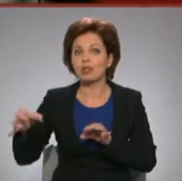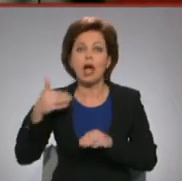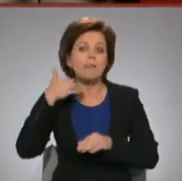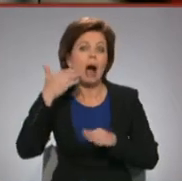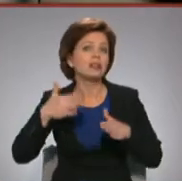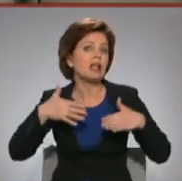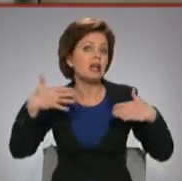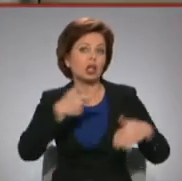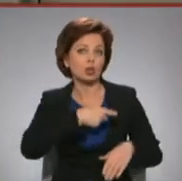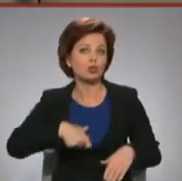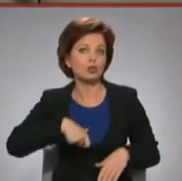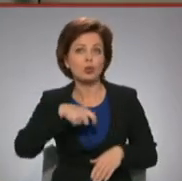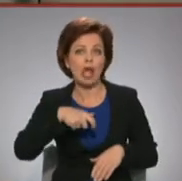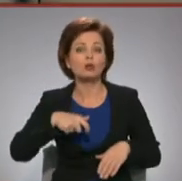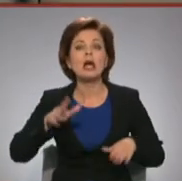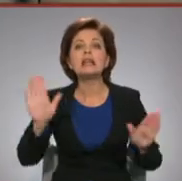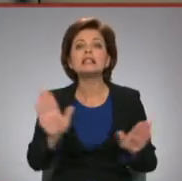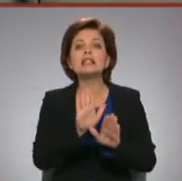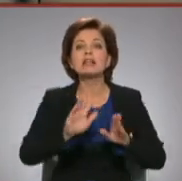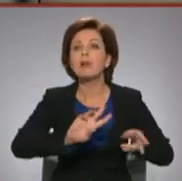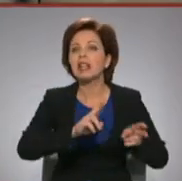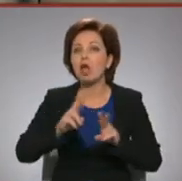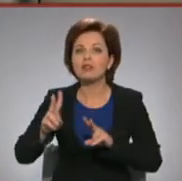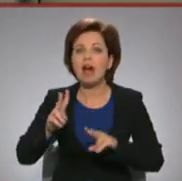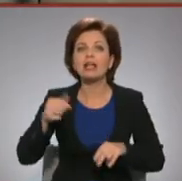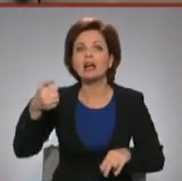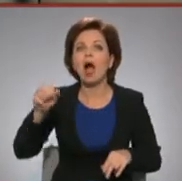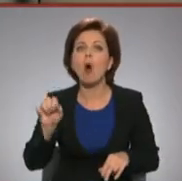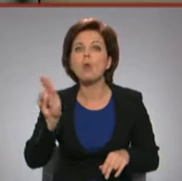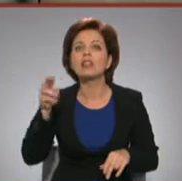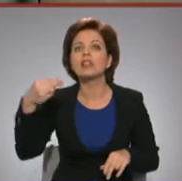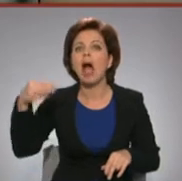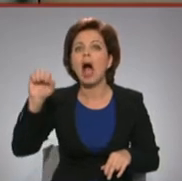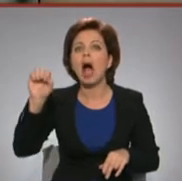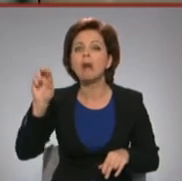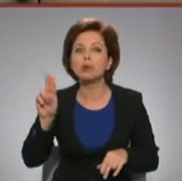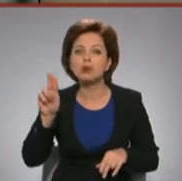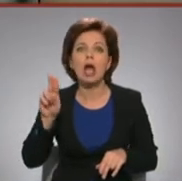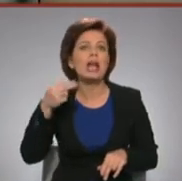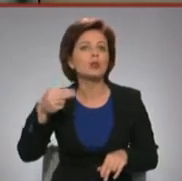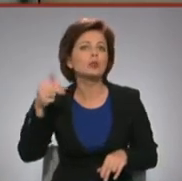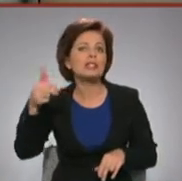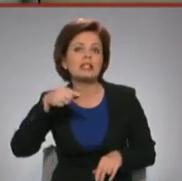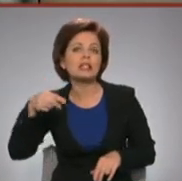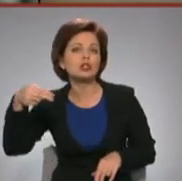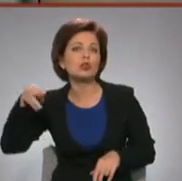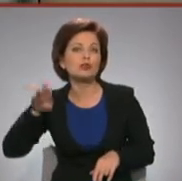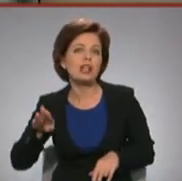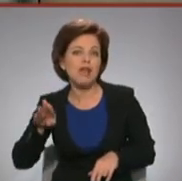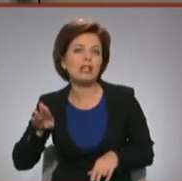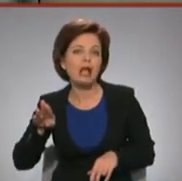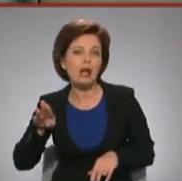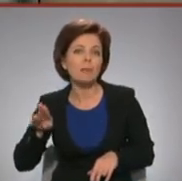Baltijā lielākie studentu dziesmu un deju svētki gaudāmu šogad no 26. Līdz 29. Jūnijam norisināsies Daugavpilī un